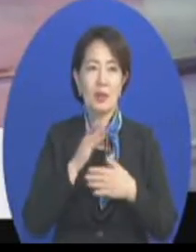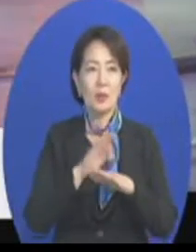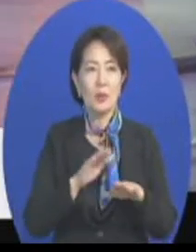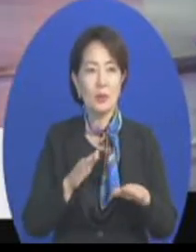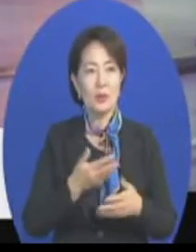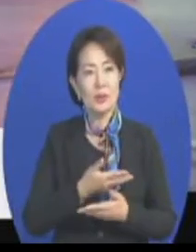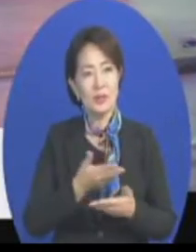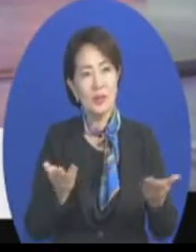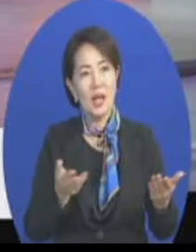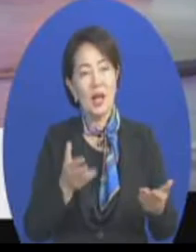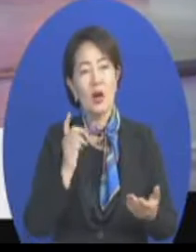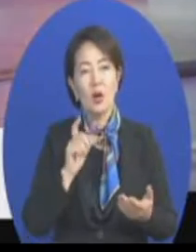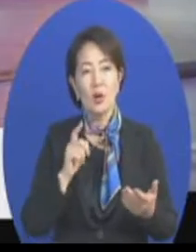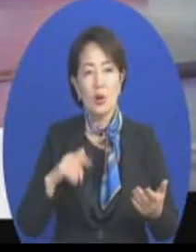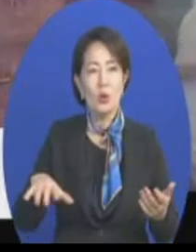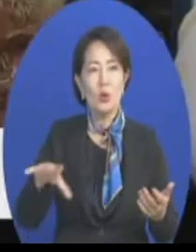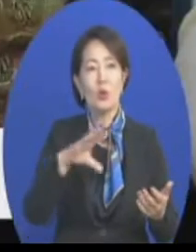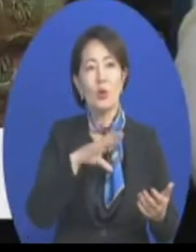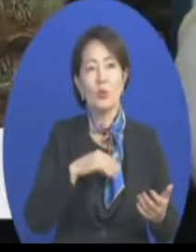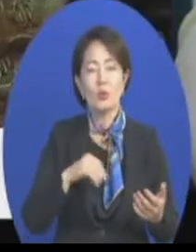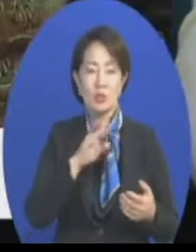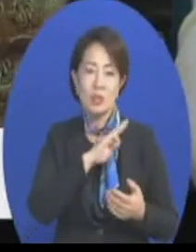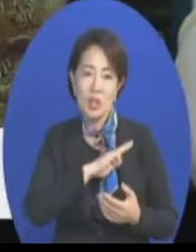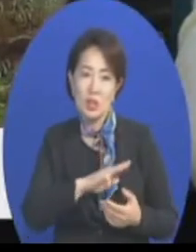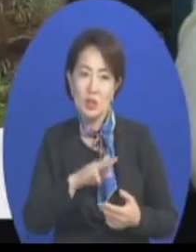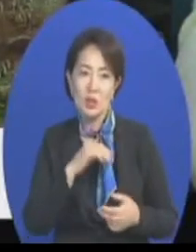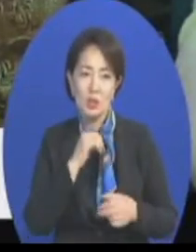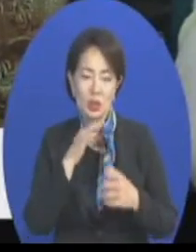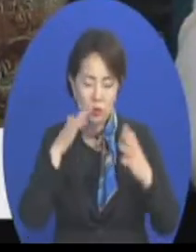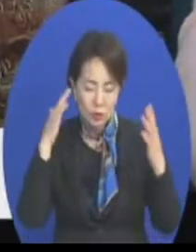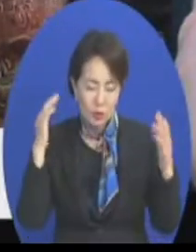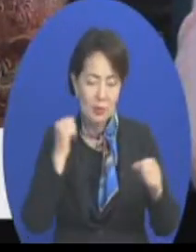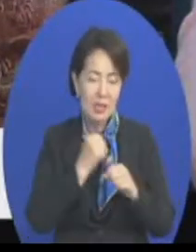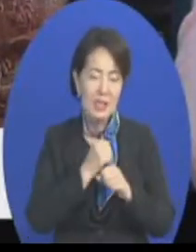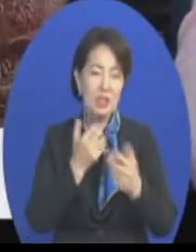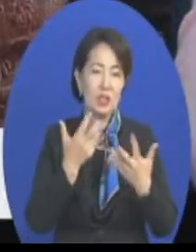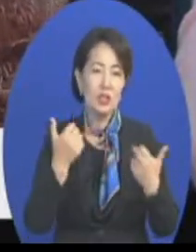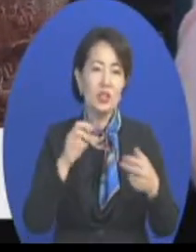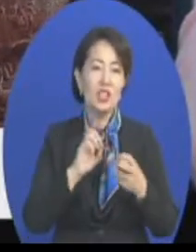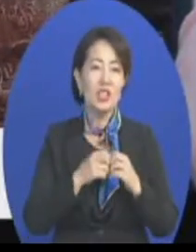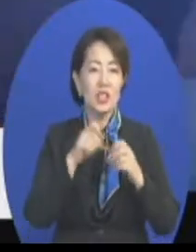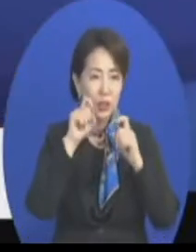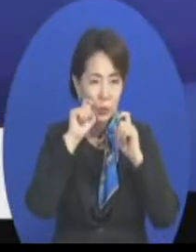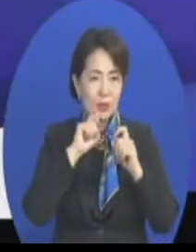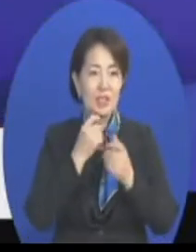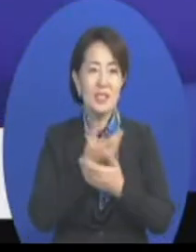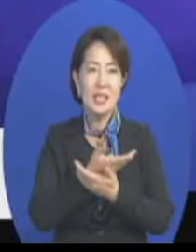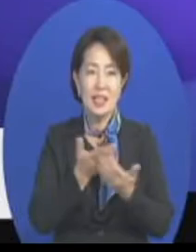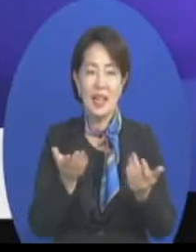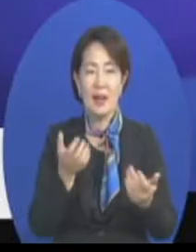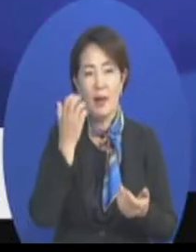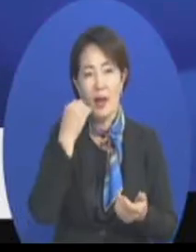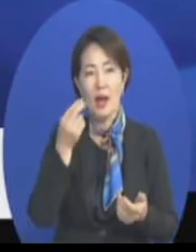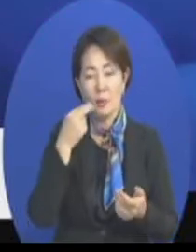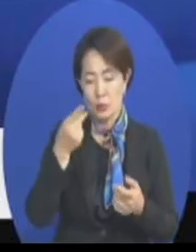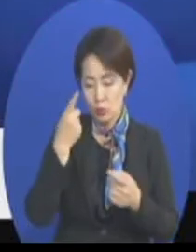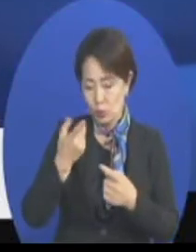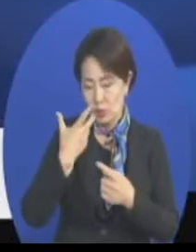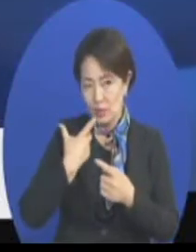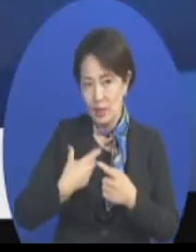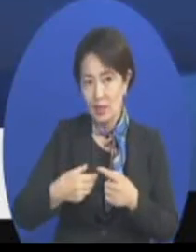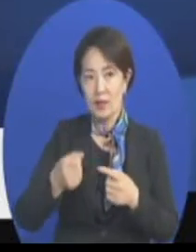Хүүхдүүд ард түмнийхээ төлөө маш их ажил хийгээрэй гэж хүсэж байна. Амин. Ахмадуудыг хүлээ авч